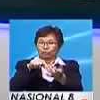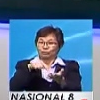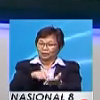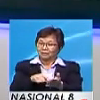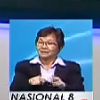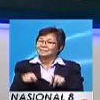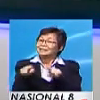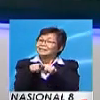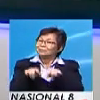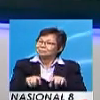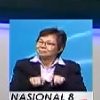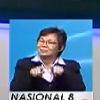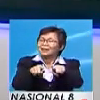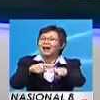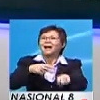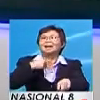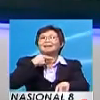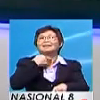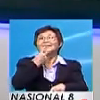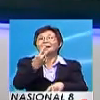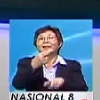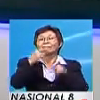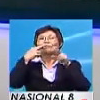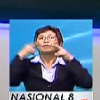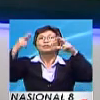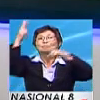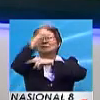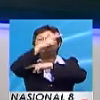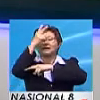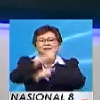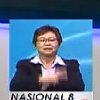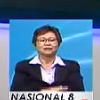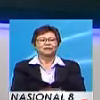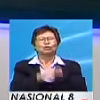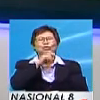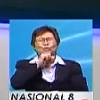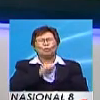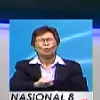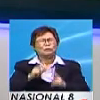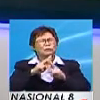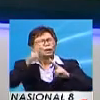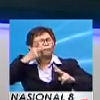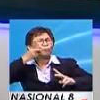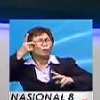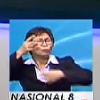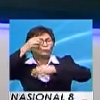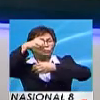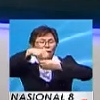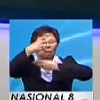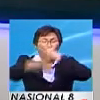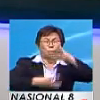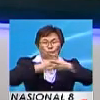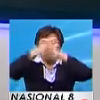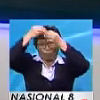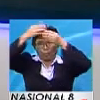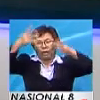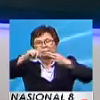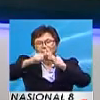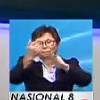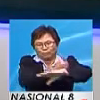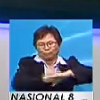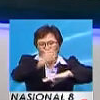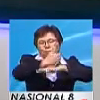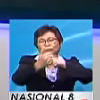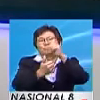peranan sebagai lidah Rasmi kerajaan meneliti usia yang dilihat sangat matang dalam dunia penyiaran sejak penubuhannya